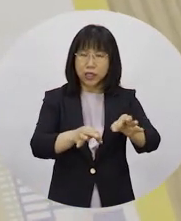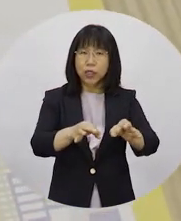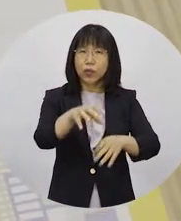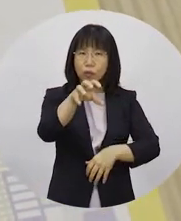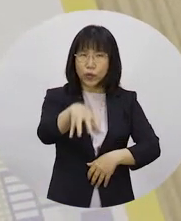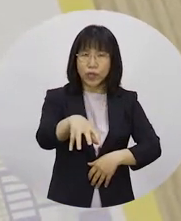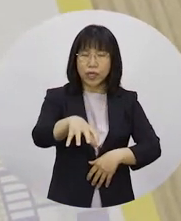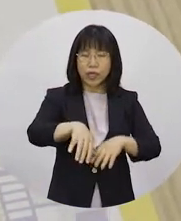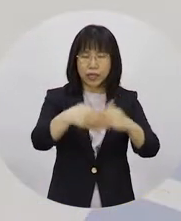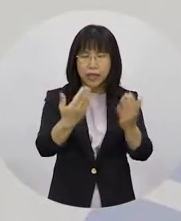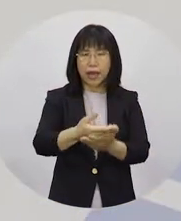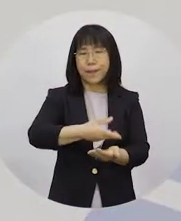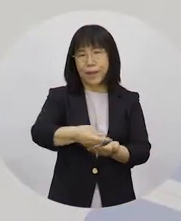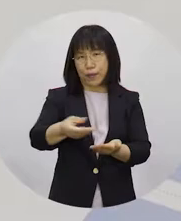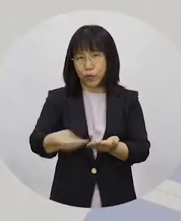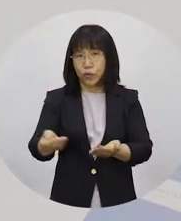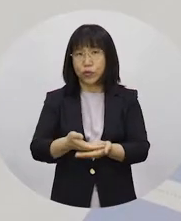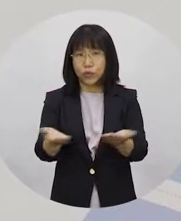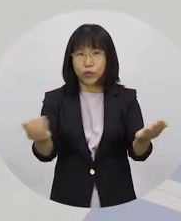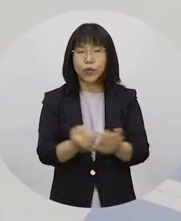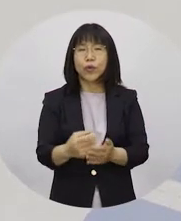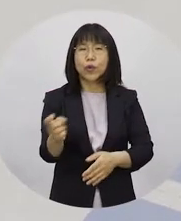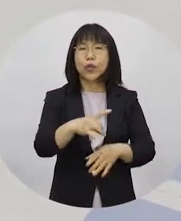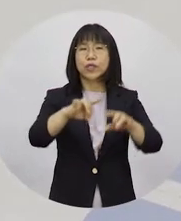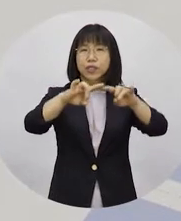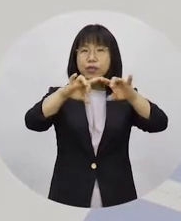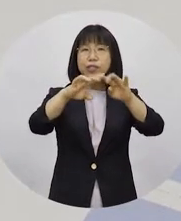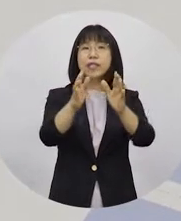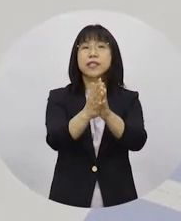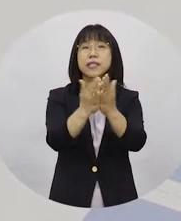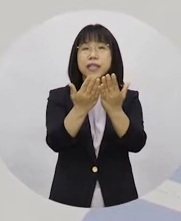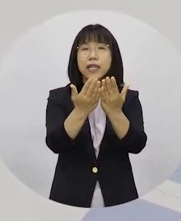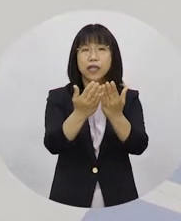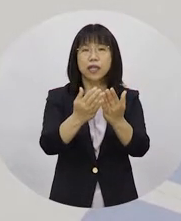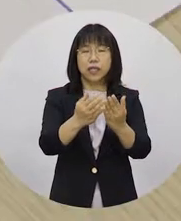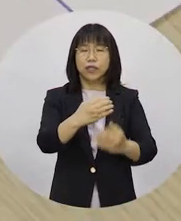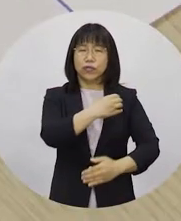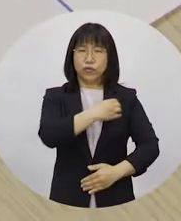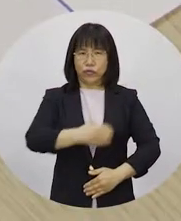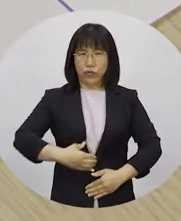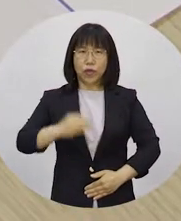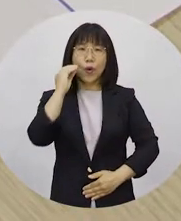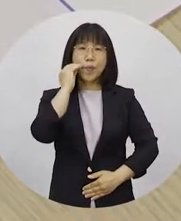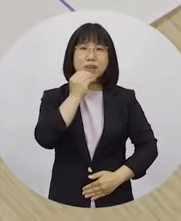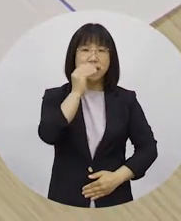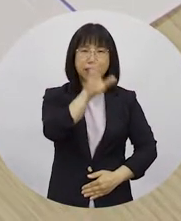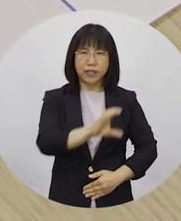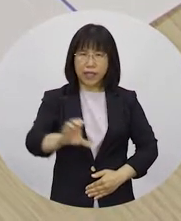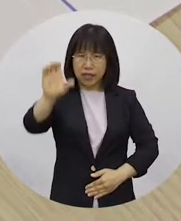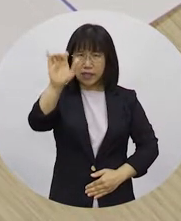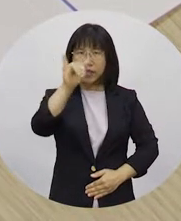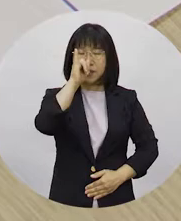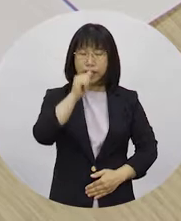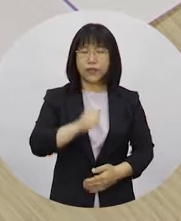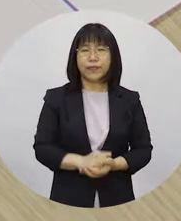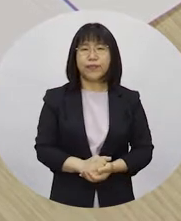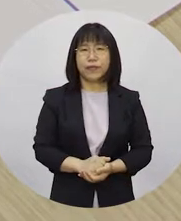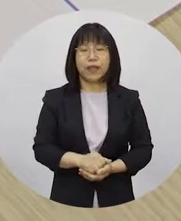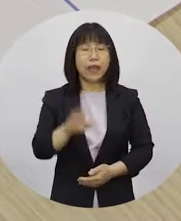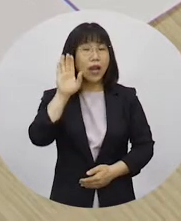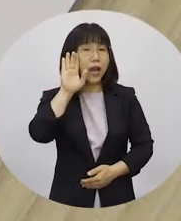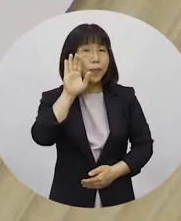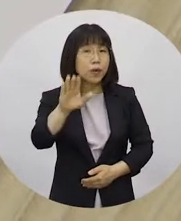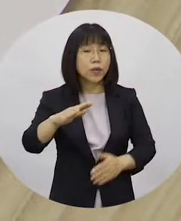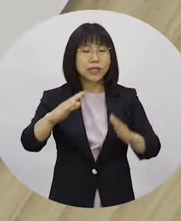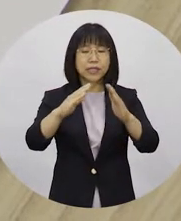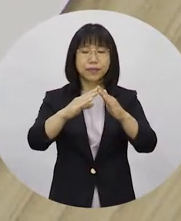부동산 중개사무소 1,469곳에 배부되며 전자책 형태로 구청 홈페이지에 게재돼 필요한 사람은